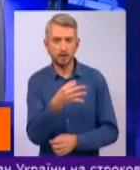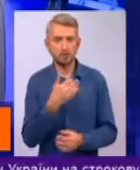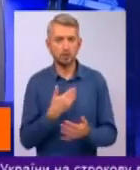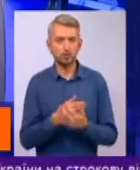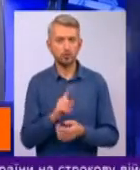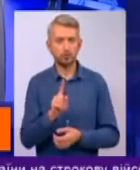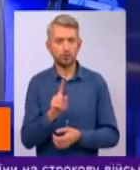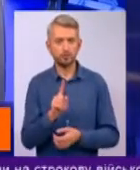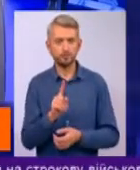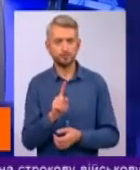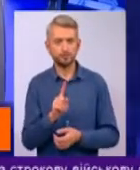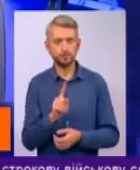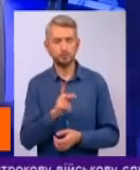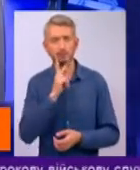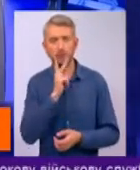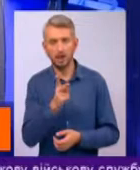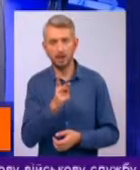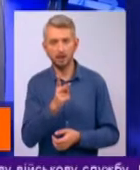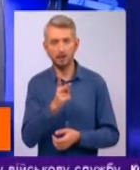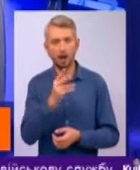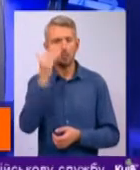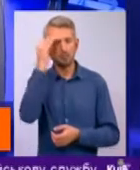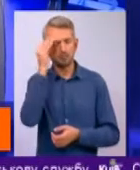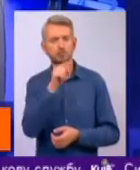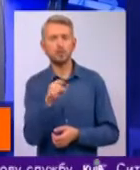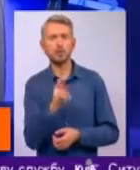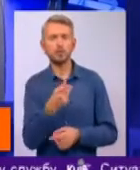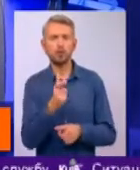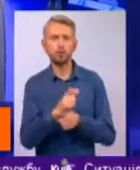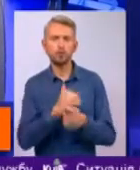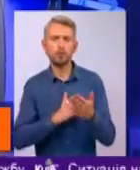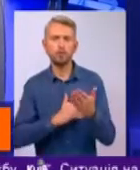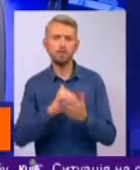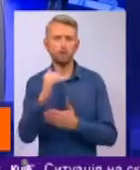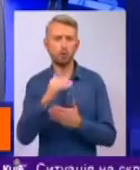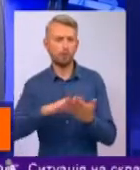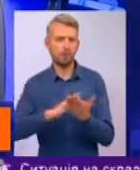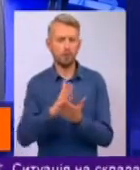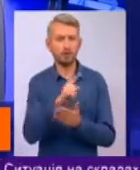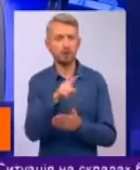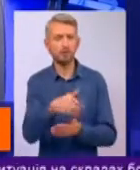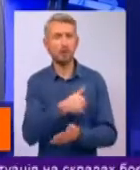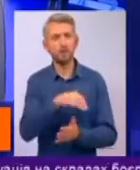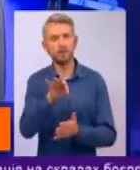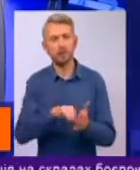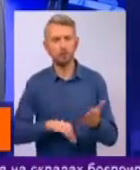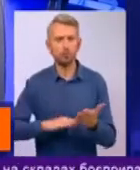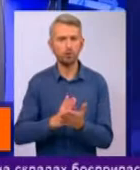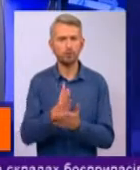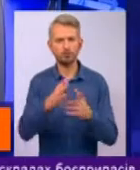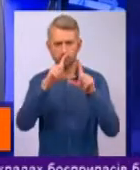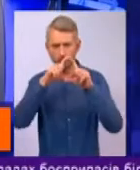що, дивіться, позиція тих, хто дуже високо там в політиці, їм хочеться зразу, значить, політичний